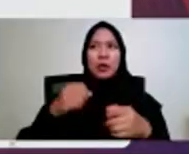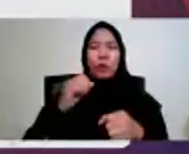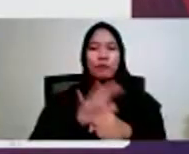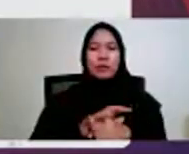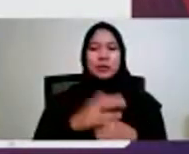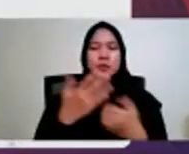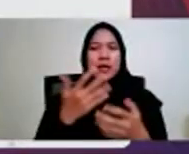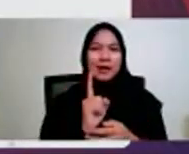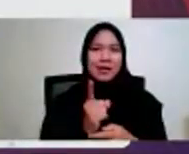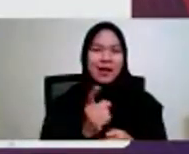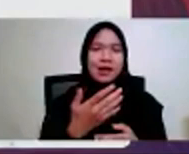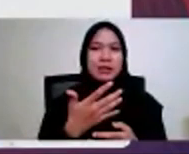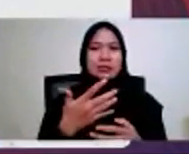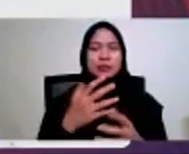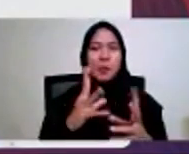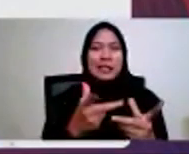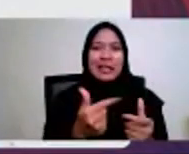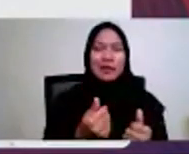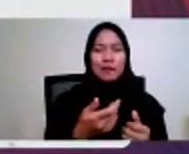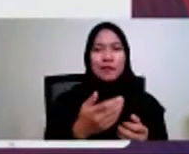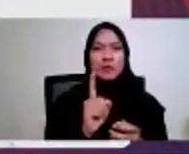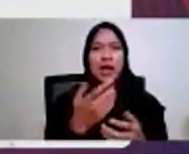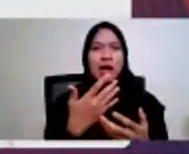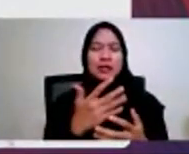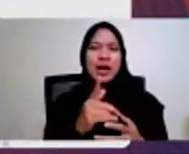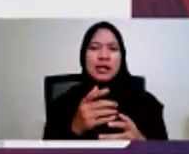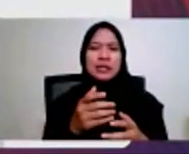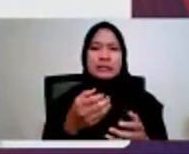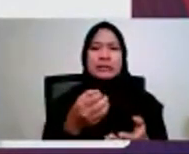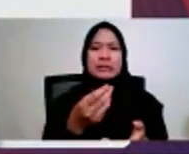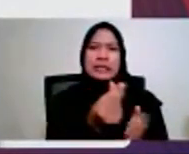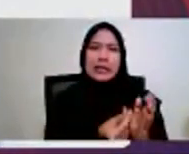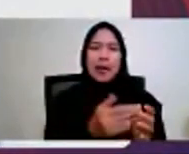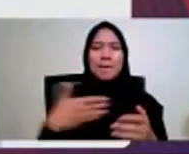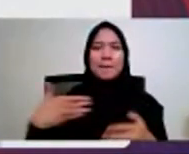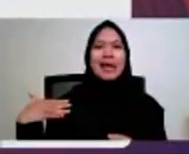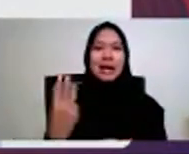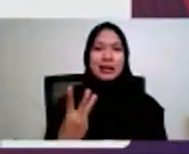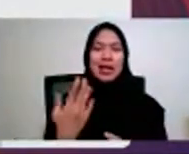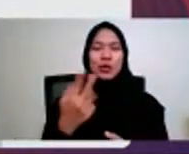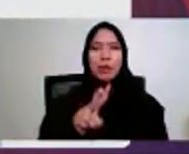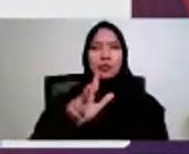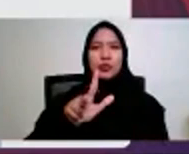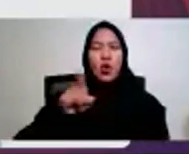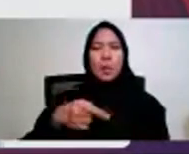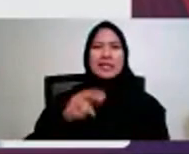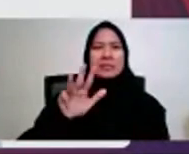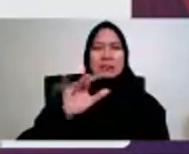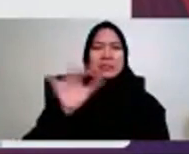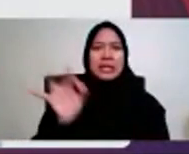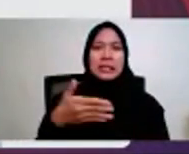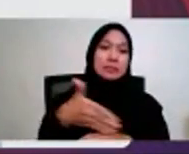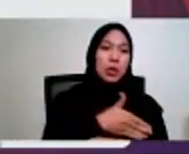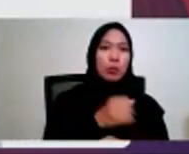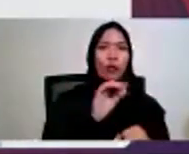terus ya Sekarang alat with perdana biar T3 itu 27,9 persen tinggi banget sebelum poverty to